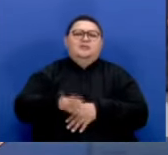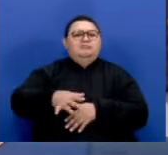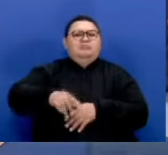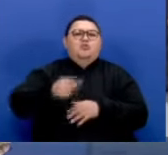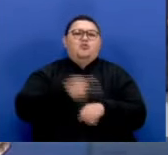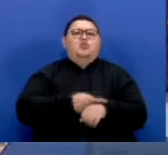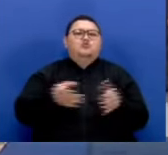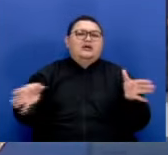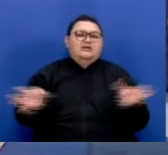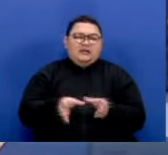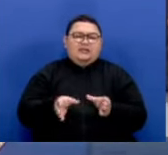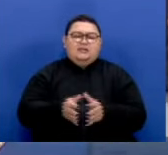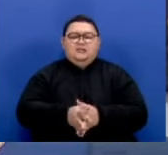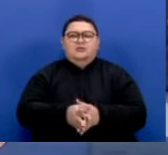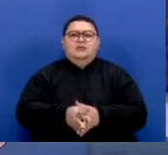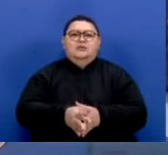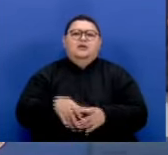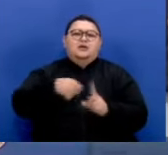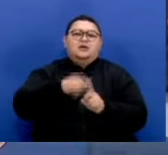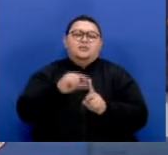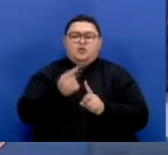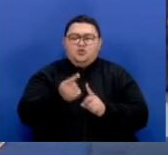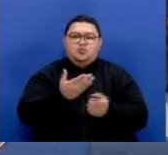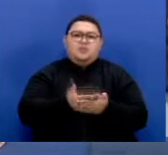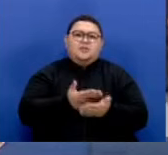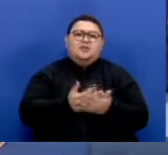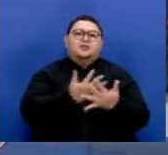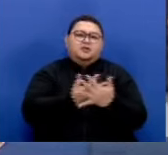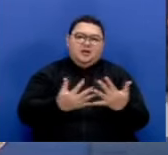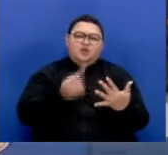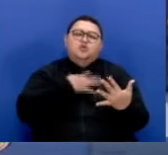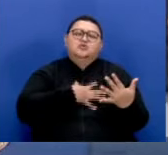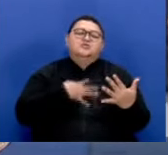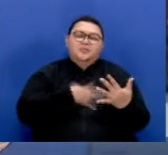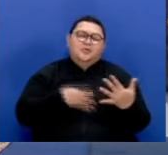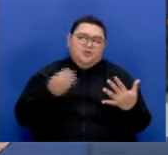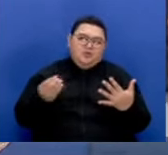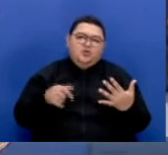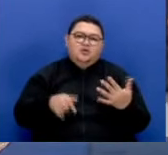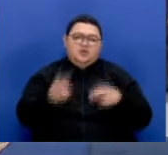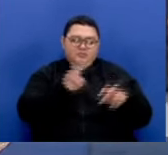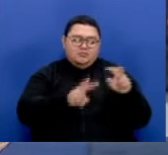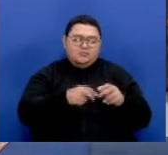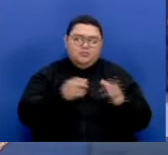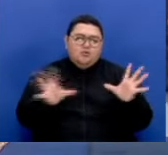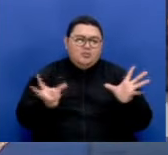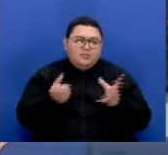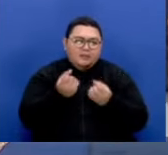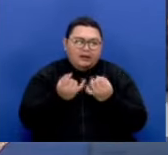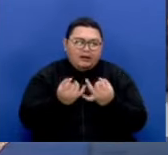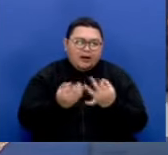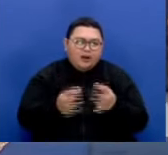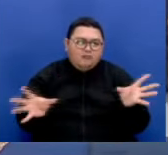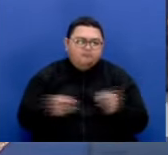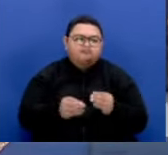yang singkat. KPU meminta masyarakat untuk bersabar menunggu karena pihaknya masih melakukan rekapitulasi suara secara